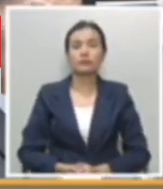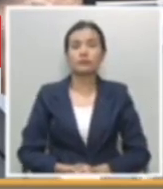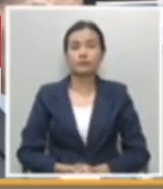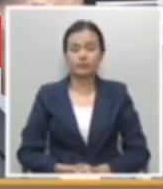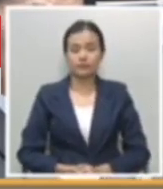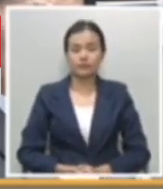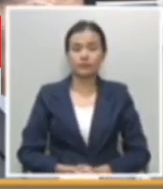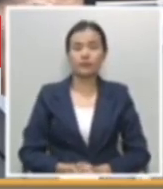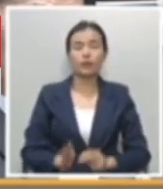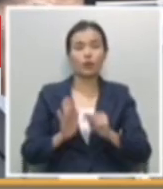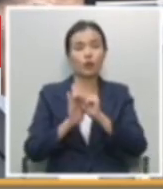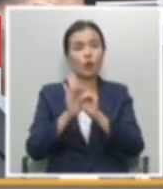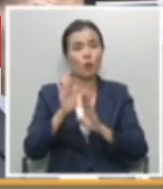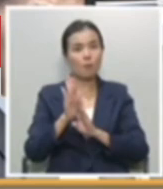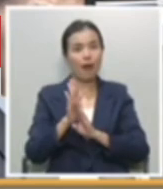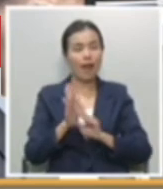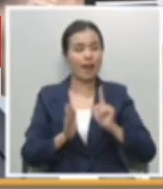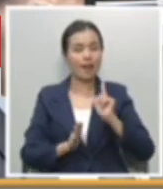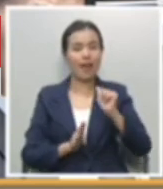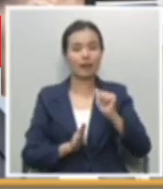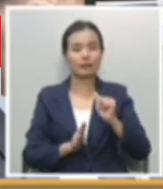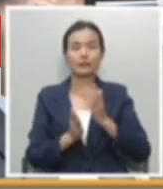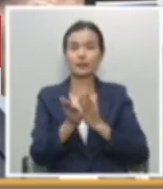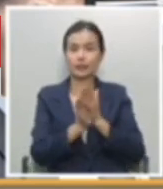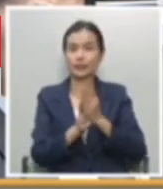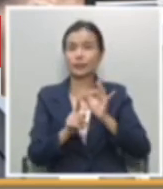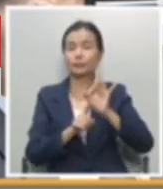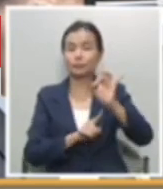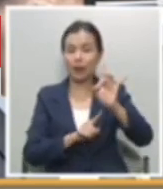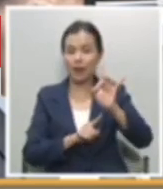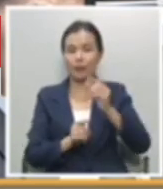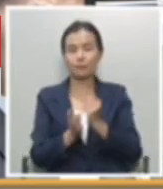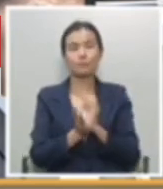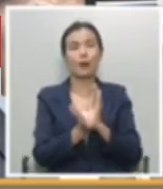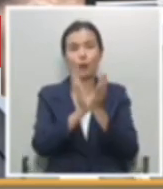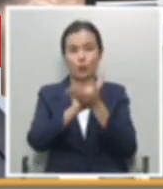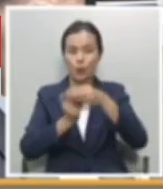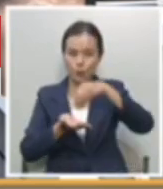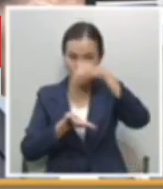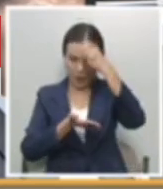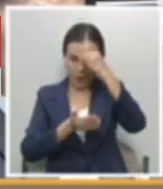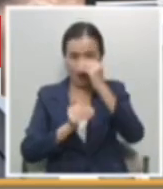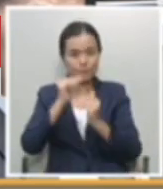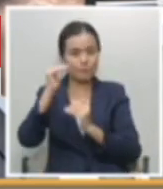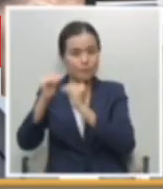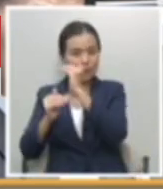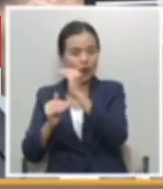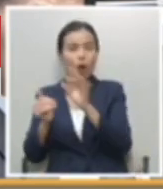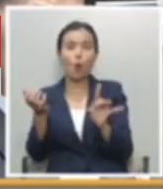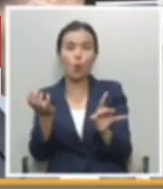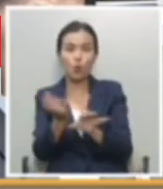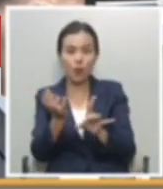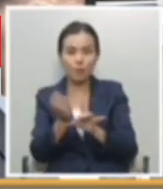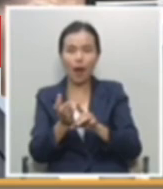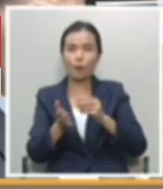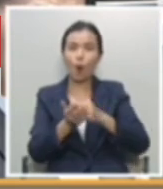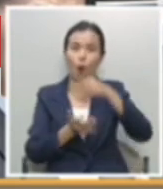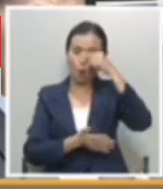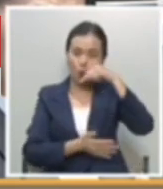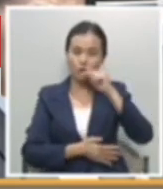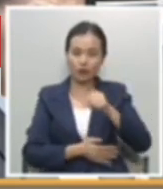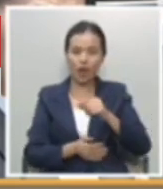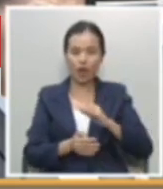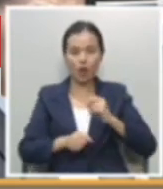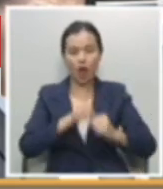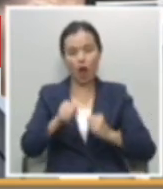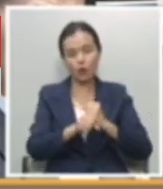ในนโยบายหลักด้านที่8คือการปฏิรูปกระบวนการเรียนรู้และการพัฒนาศักยภาพของคนไทยทุกช่วงวั